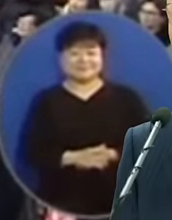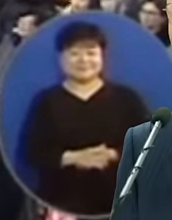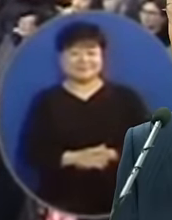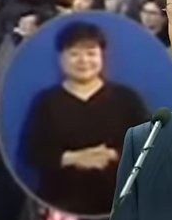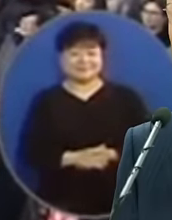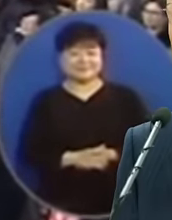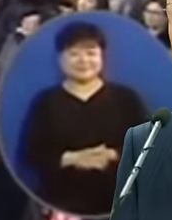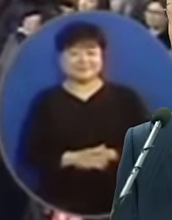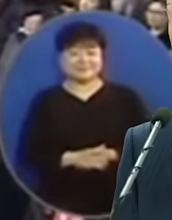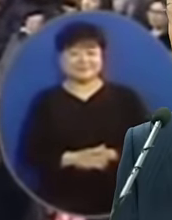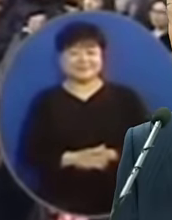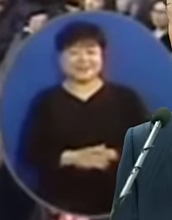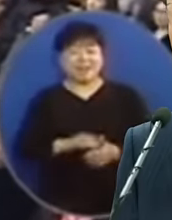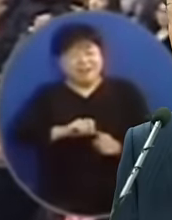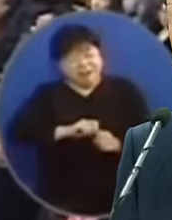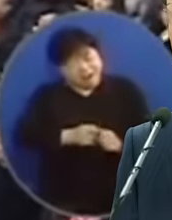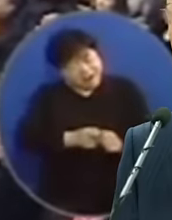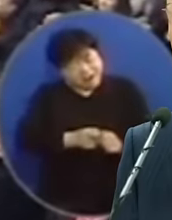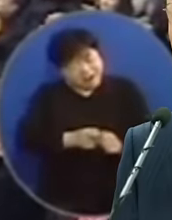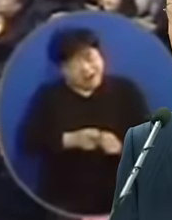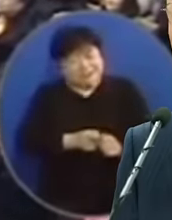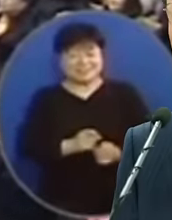그러니까 억지를 쓸 때 다른 데 쓰지 말고